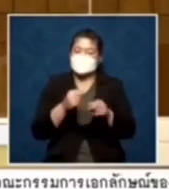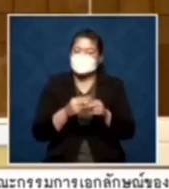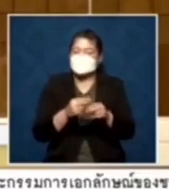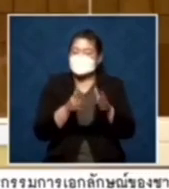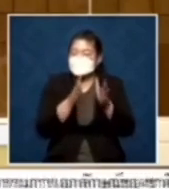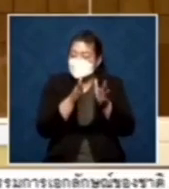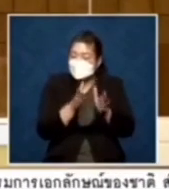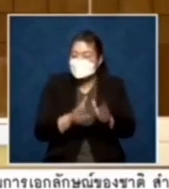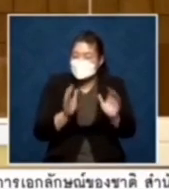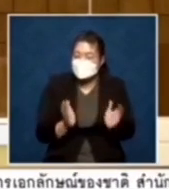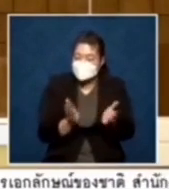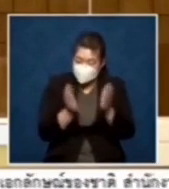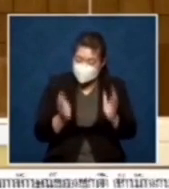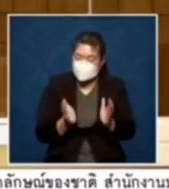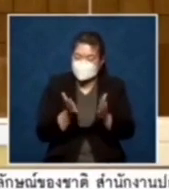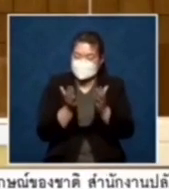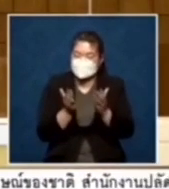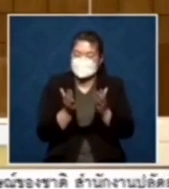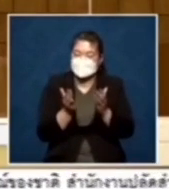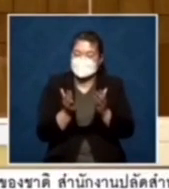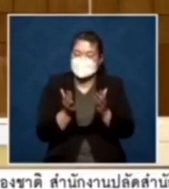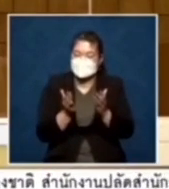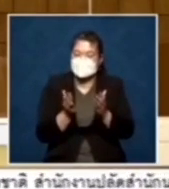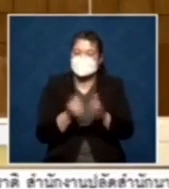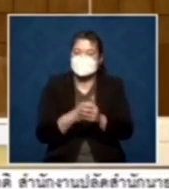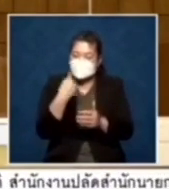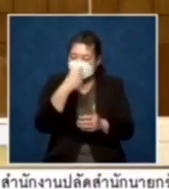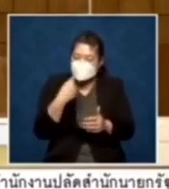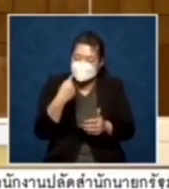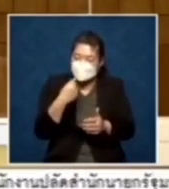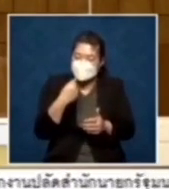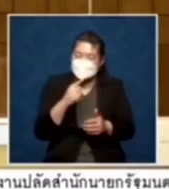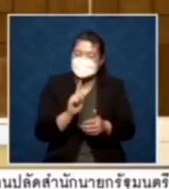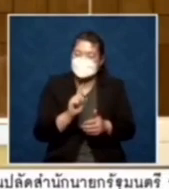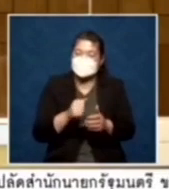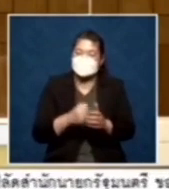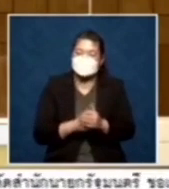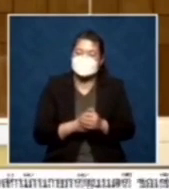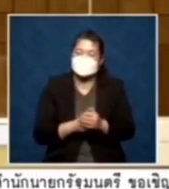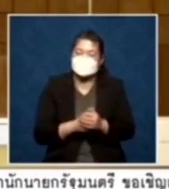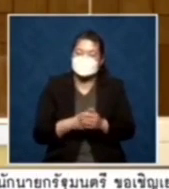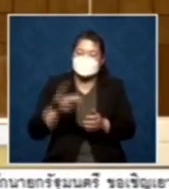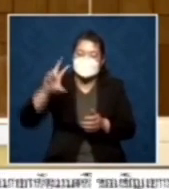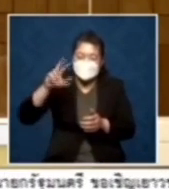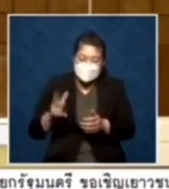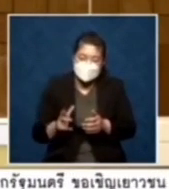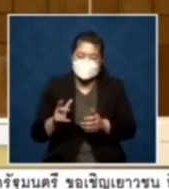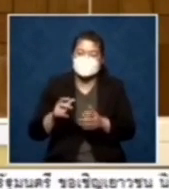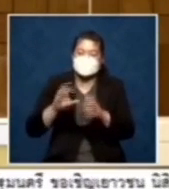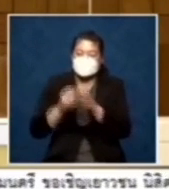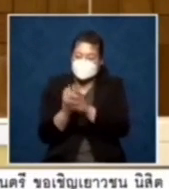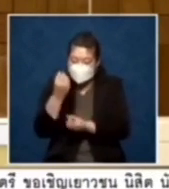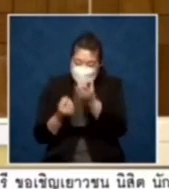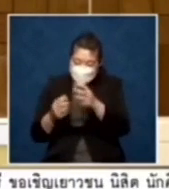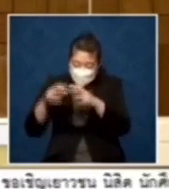สายเหียว หนูกันพัย สัยัแ่แต่สายอนามัยต้องหนูกัน